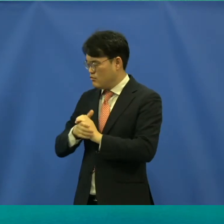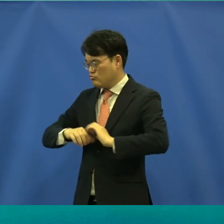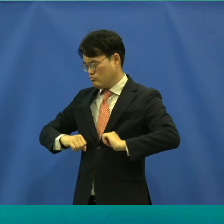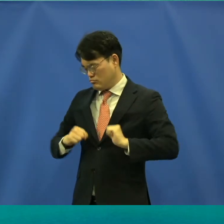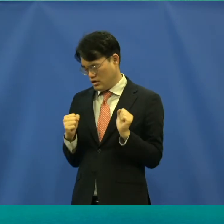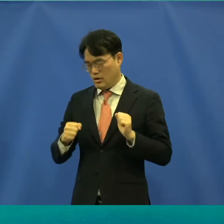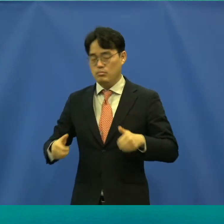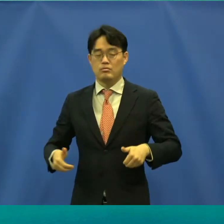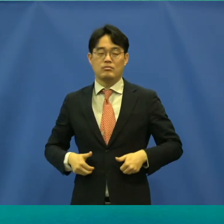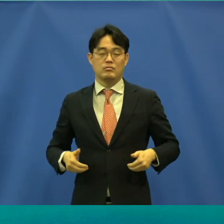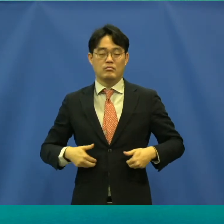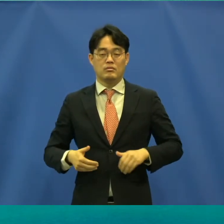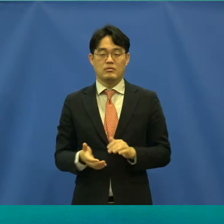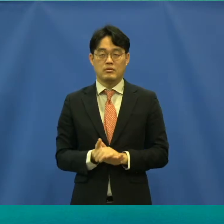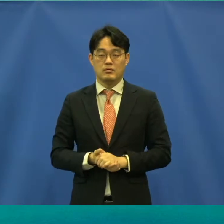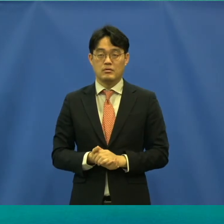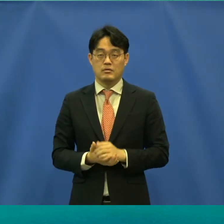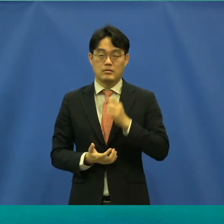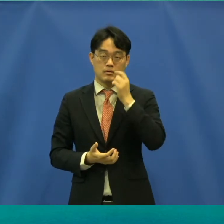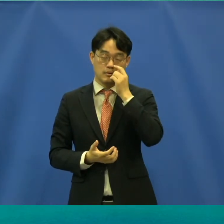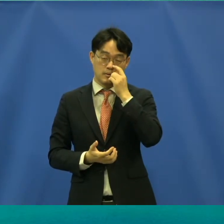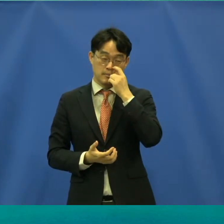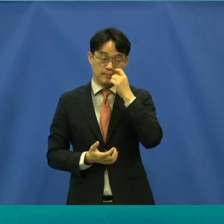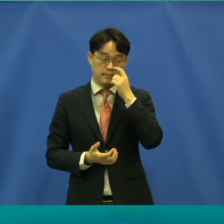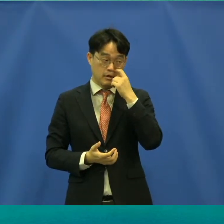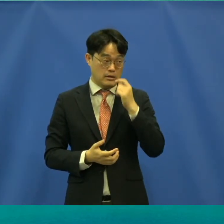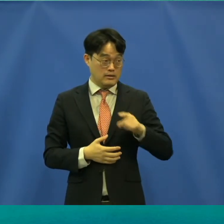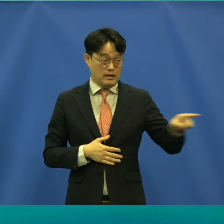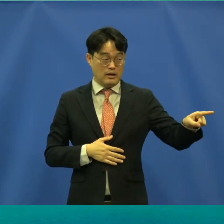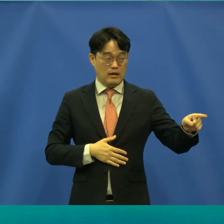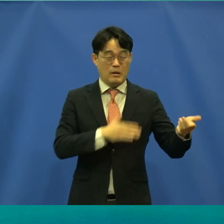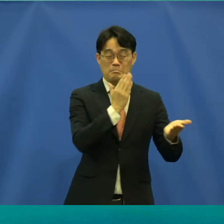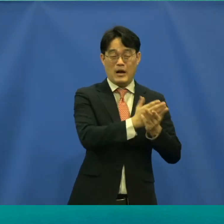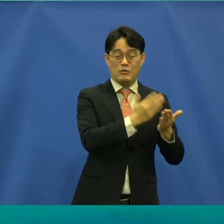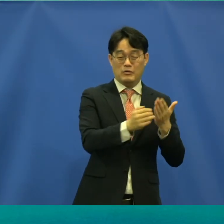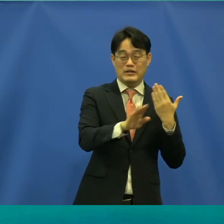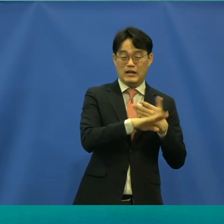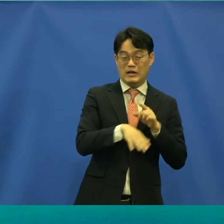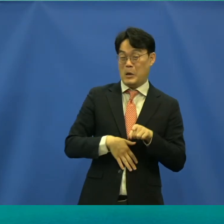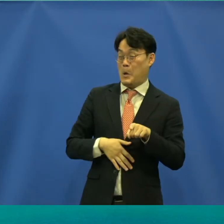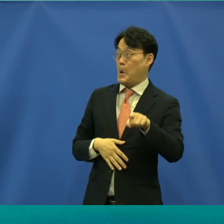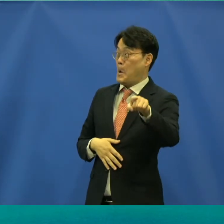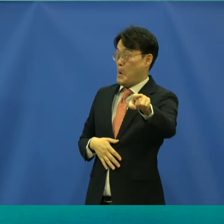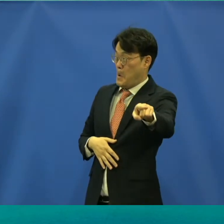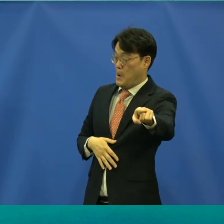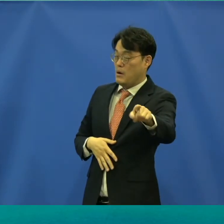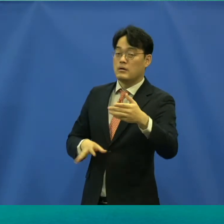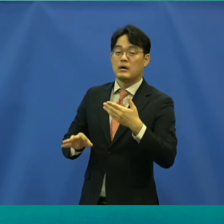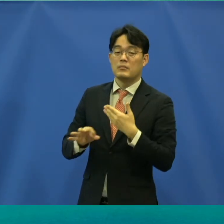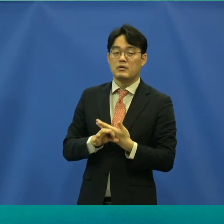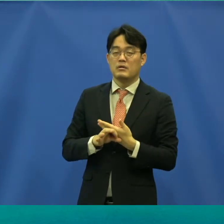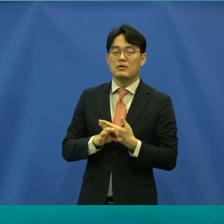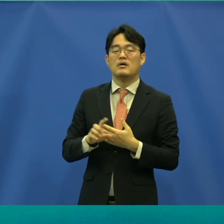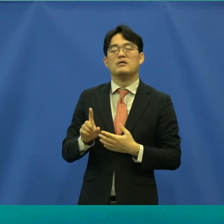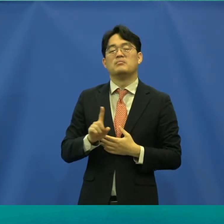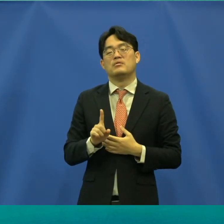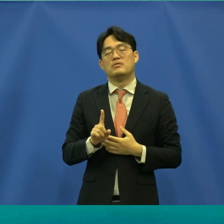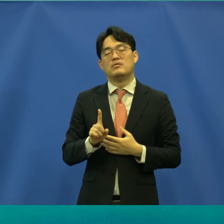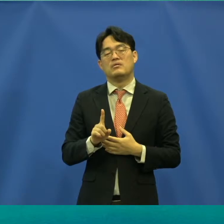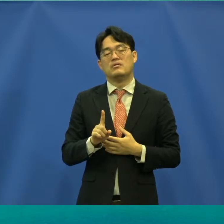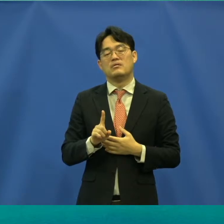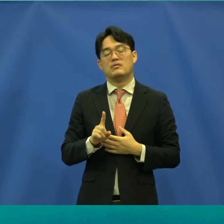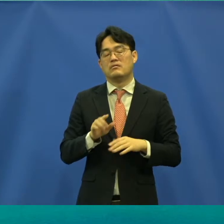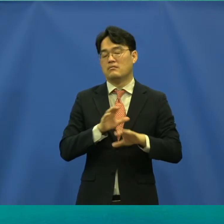니느웨로 안 가는데 내가 풀려고 해요? 안 풀려요? 그래서 니느웨가 어딘지를 확인하셔야 돼요. 이번 집회 때.